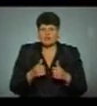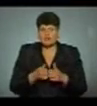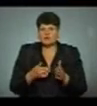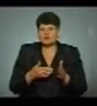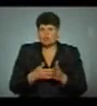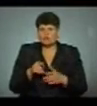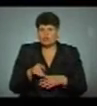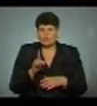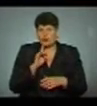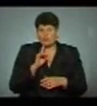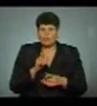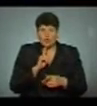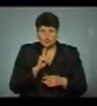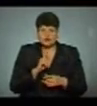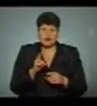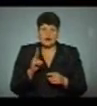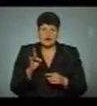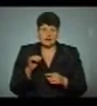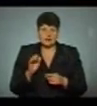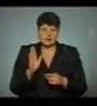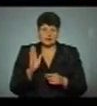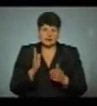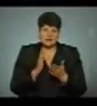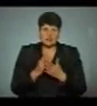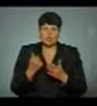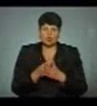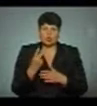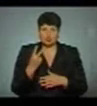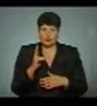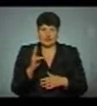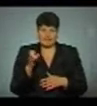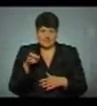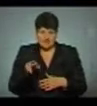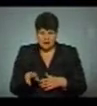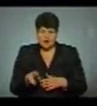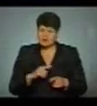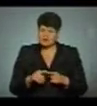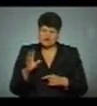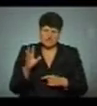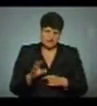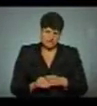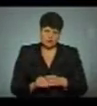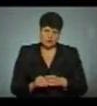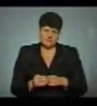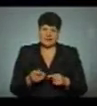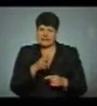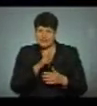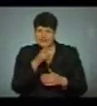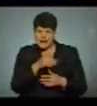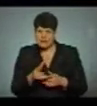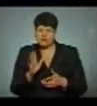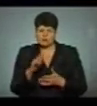карантин. Поки що в державі карантин оголошений до 2 квітня. Швидше всього, що термін буде